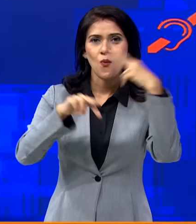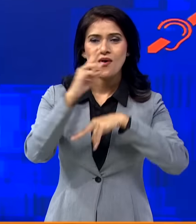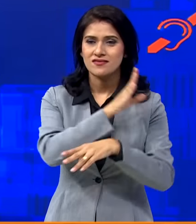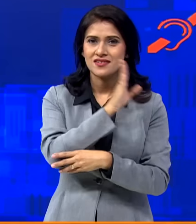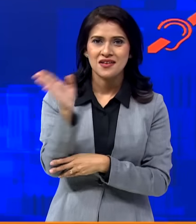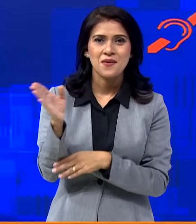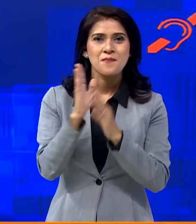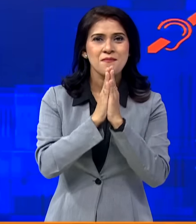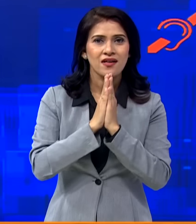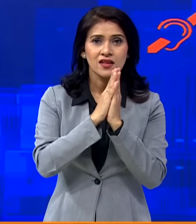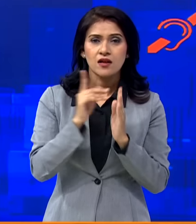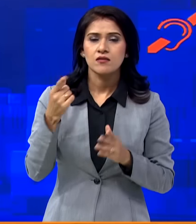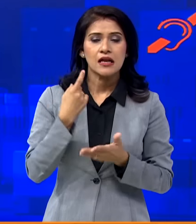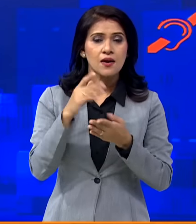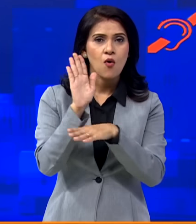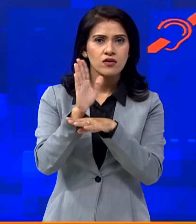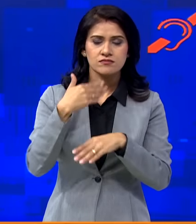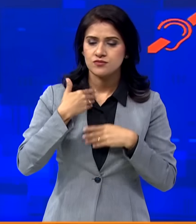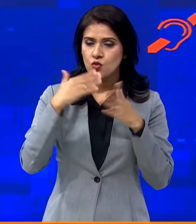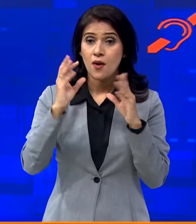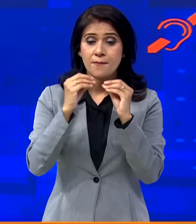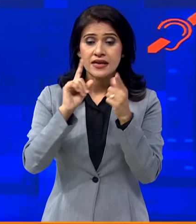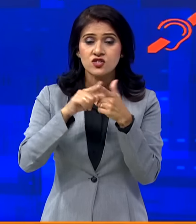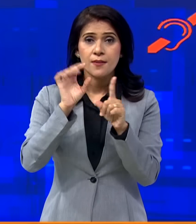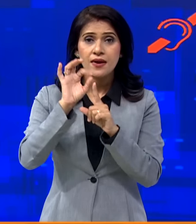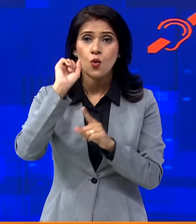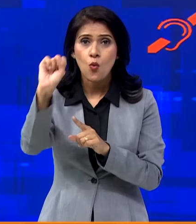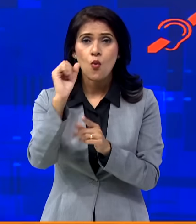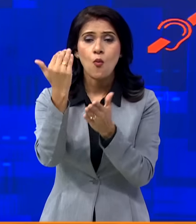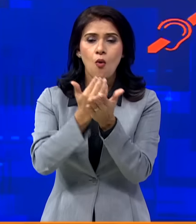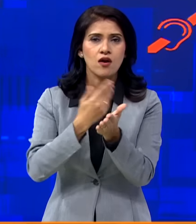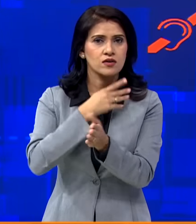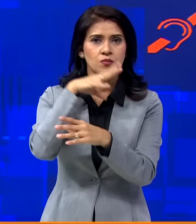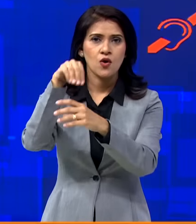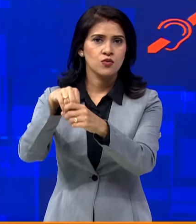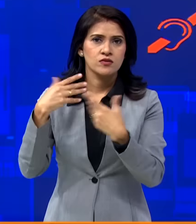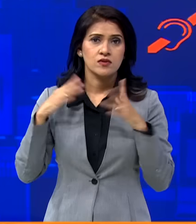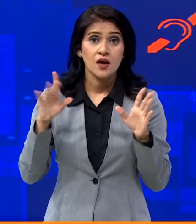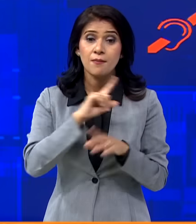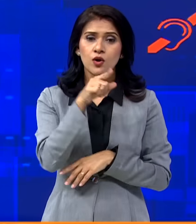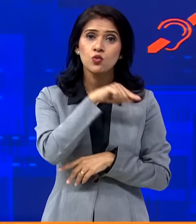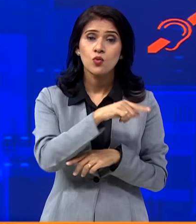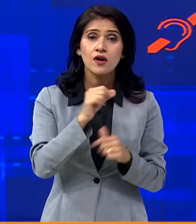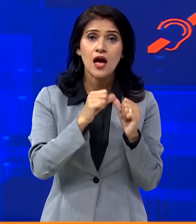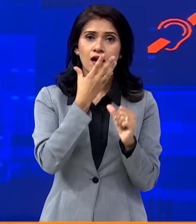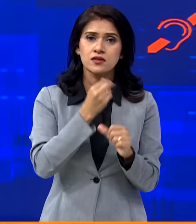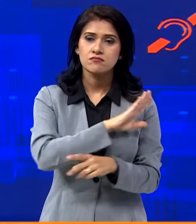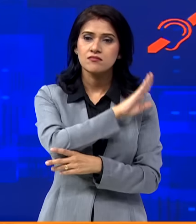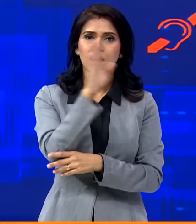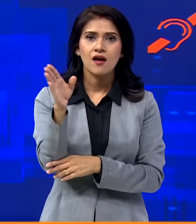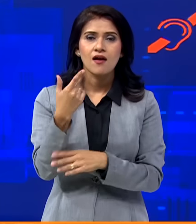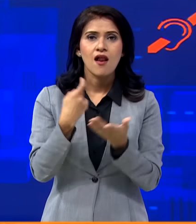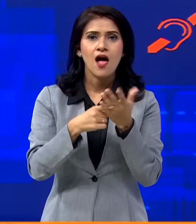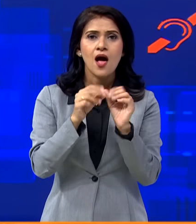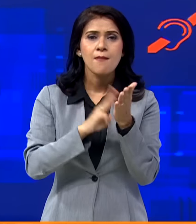स्वीकार नहीं किया कांग्रेस ने कहा ये बीजेपी का फंक्शन में हम नहीं जाएंगे लेकिन आचार्य प्रमोद कृष्णम चले गए रजत जी